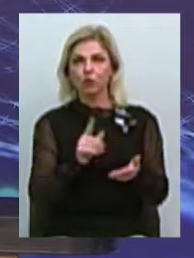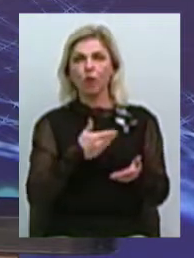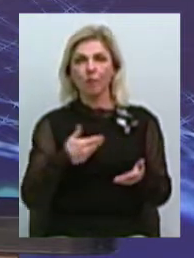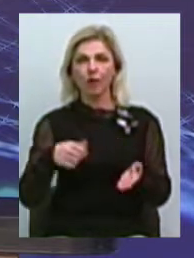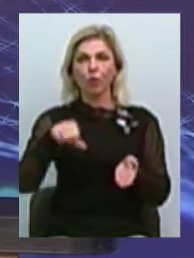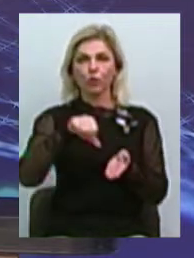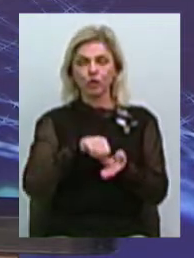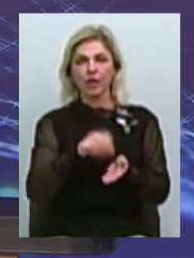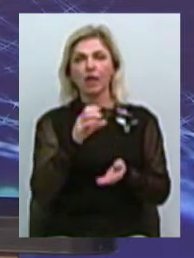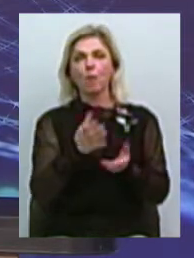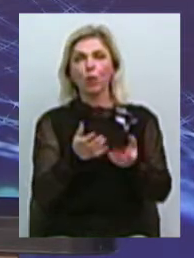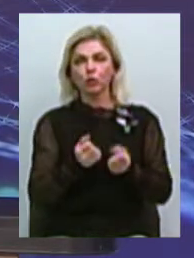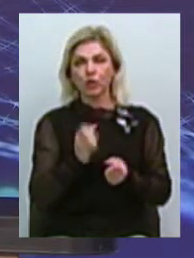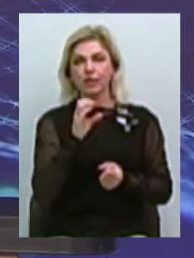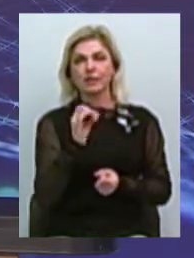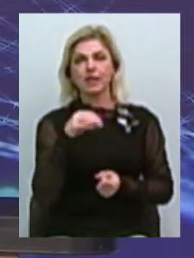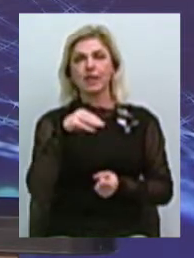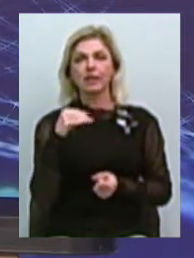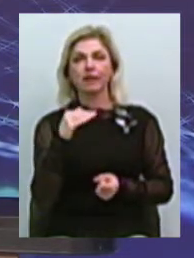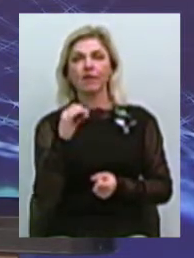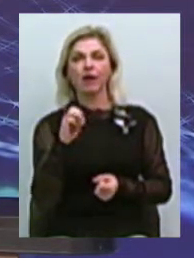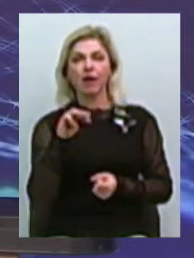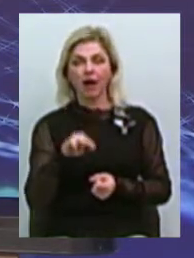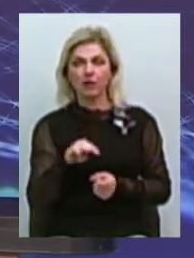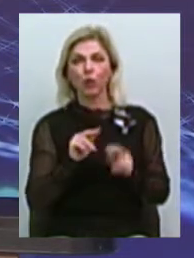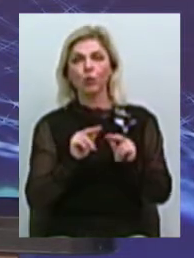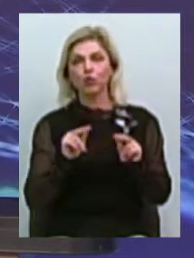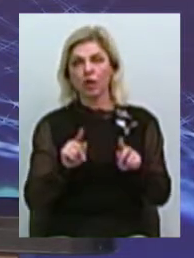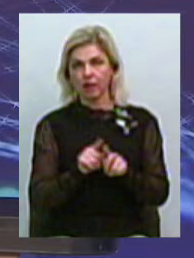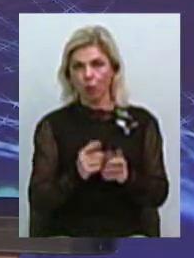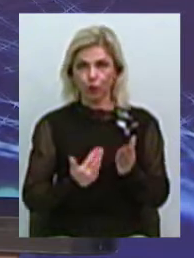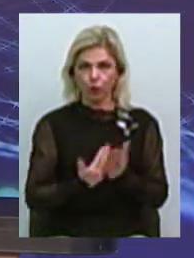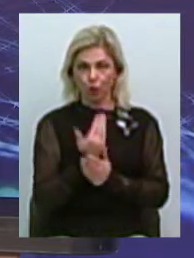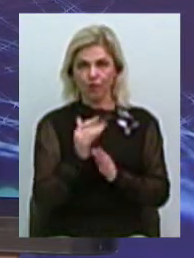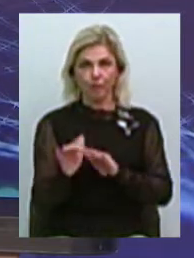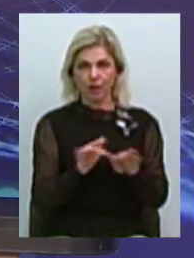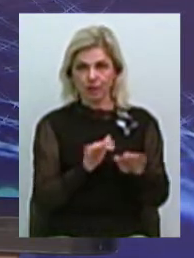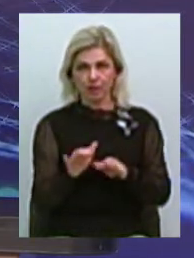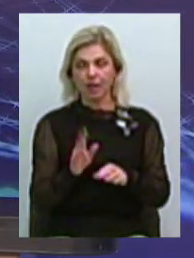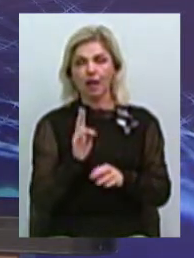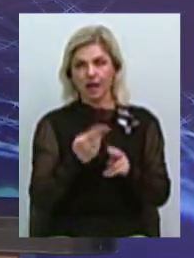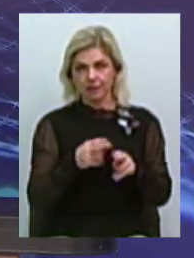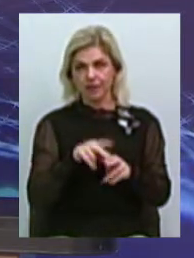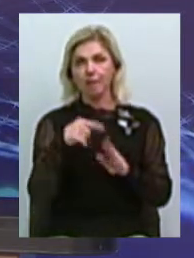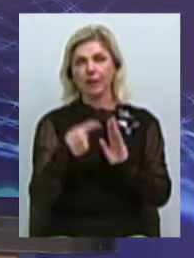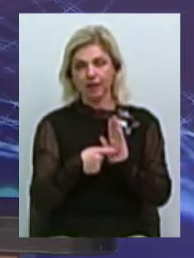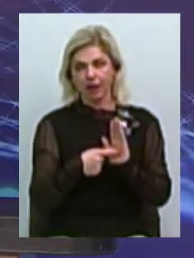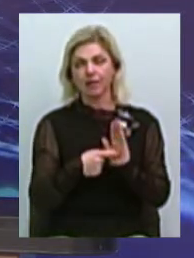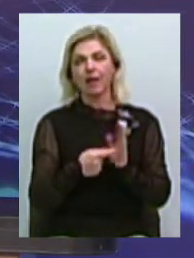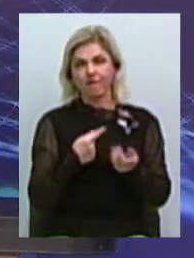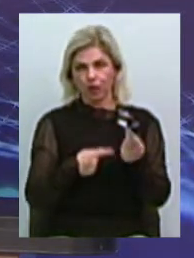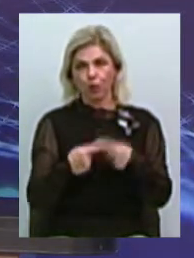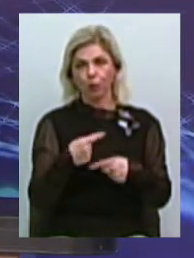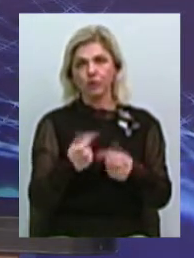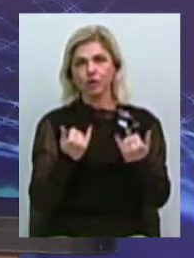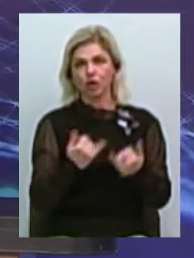у сертифікації вчителів такої нової процедури. Я сподіваюся, що ми сьогодні до цього питання з вами звернемось, тому що воно на часі,